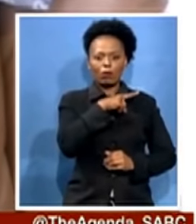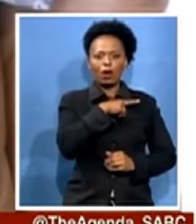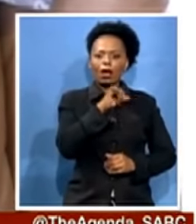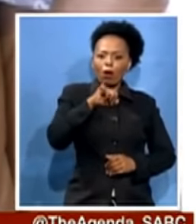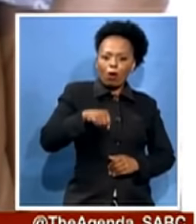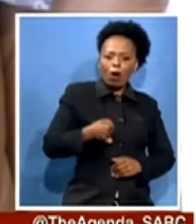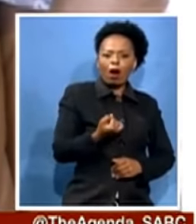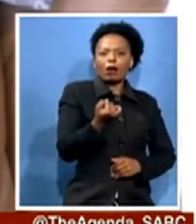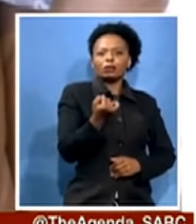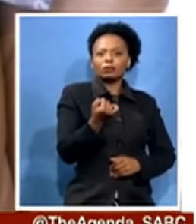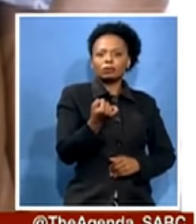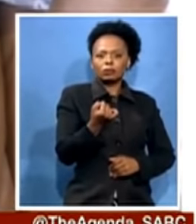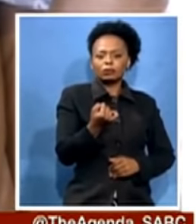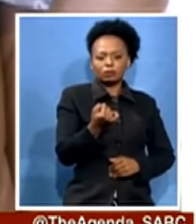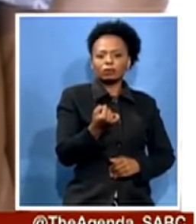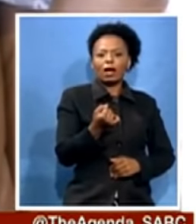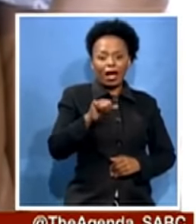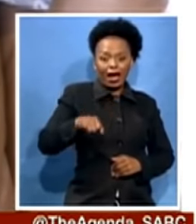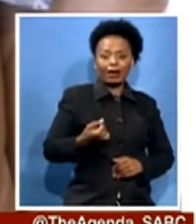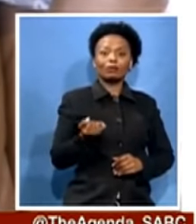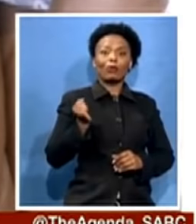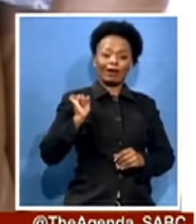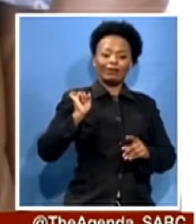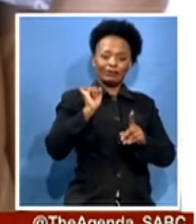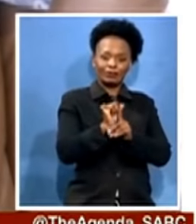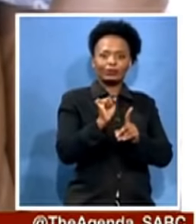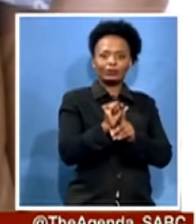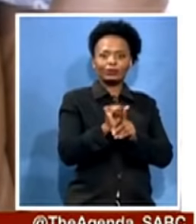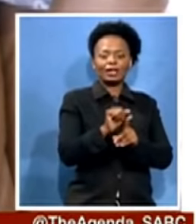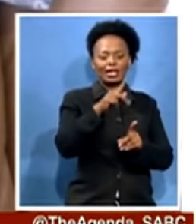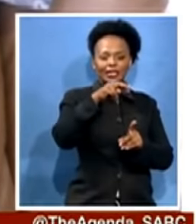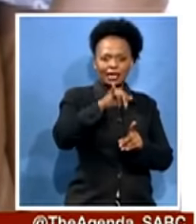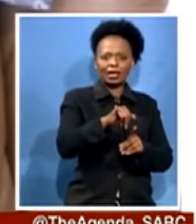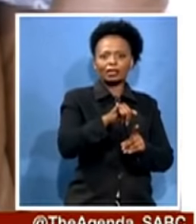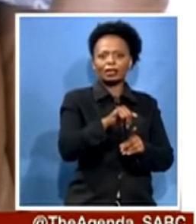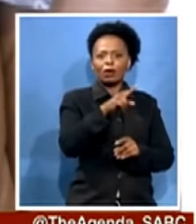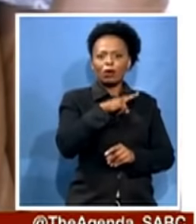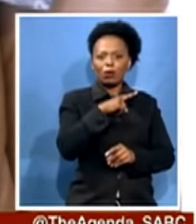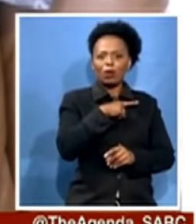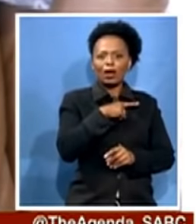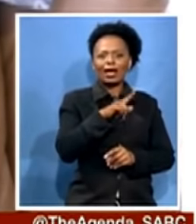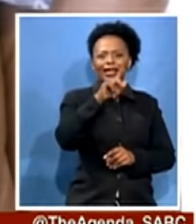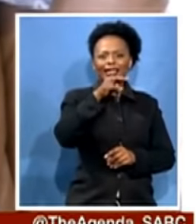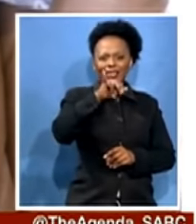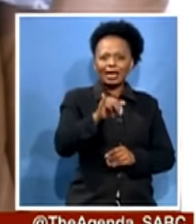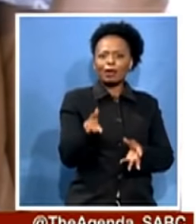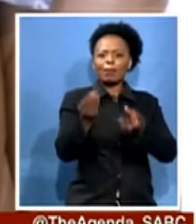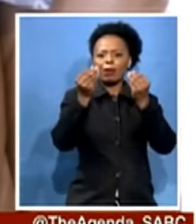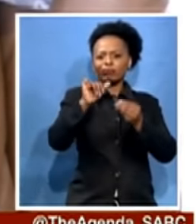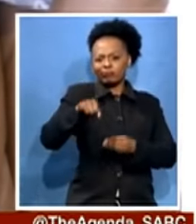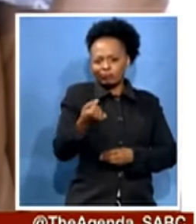ukuthi ukuya kukaLindani ubesethole umakoti obeseyingxenye yale family.